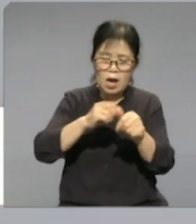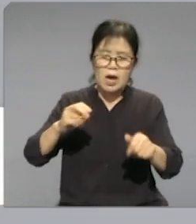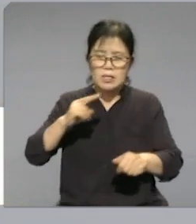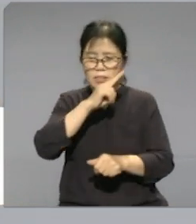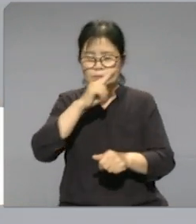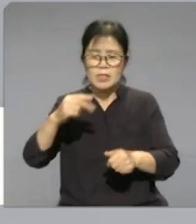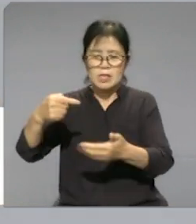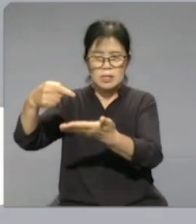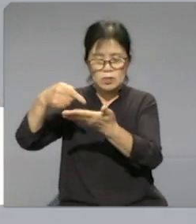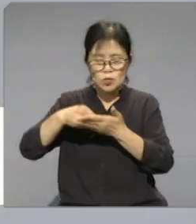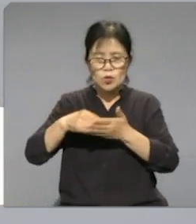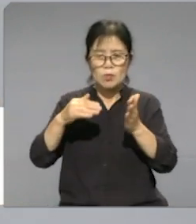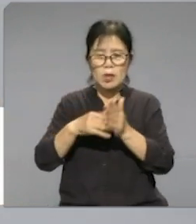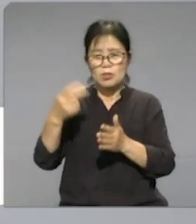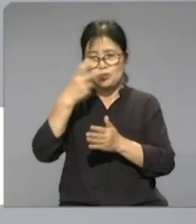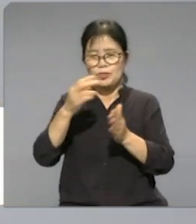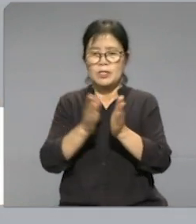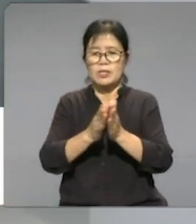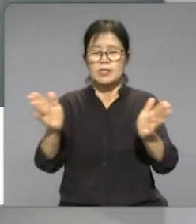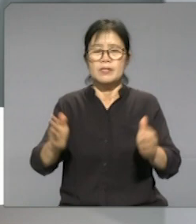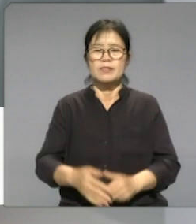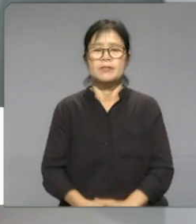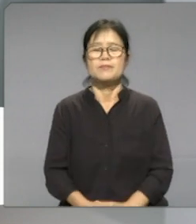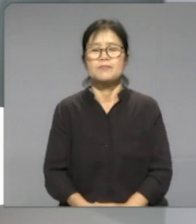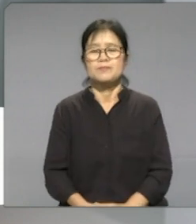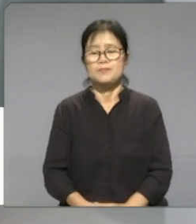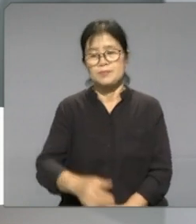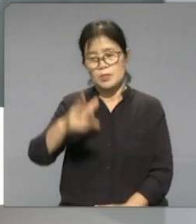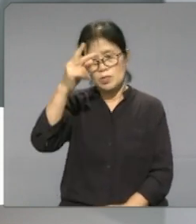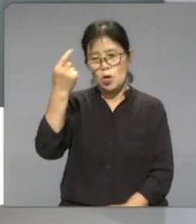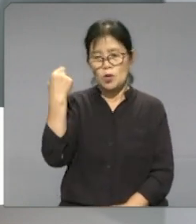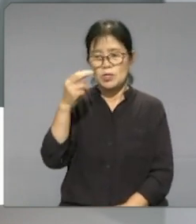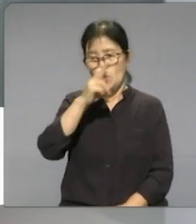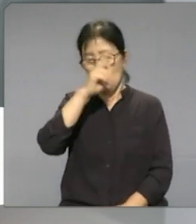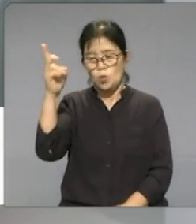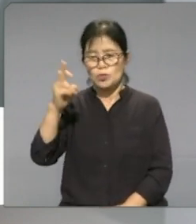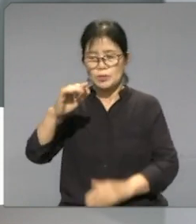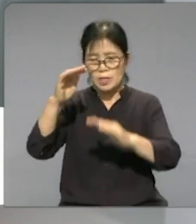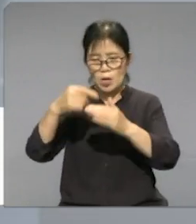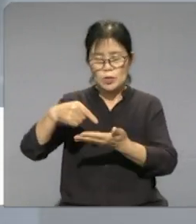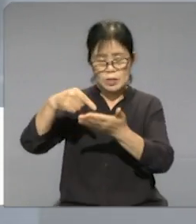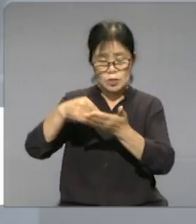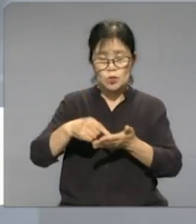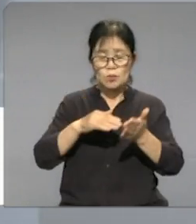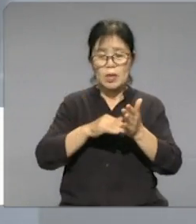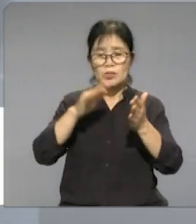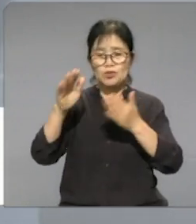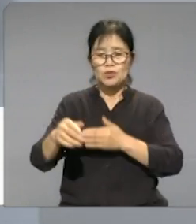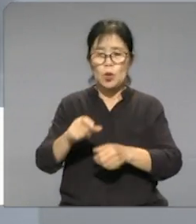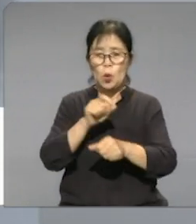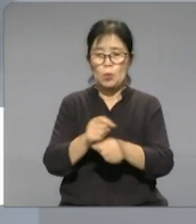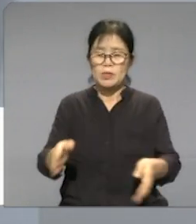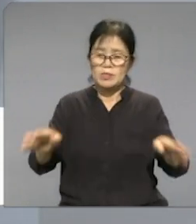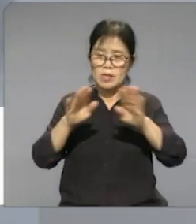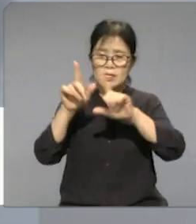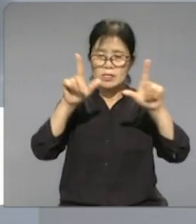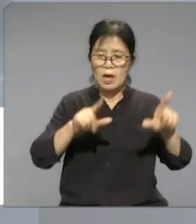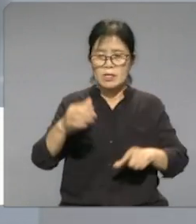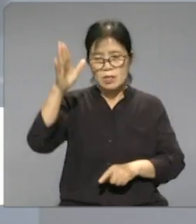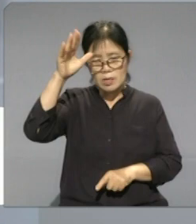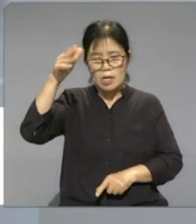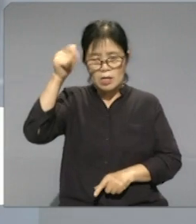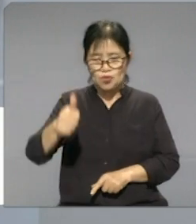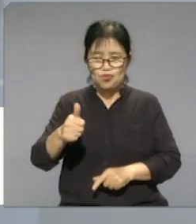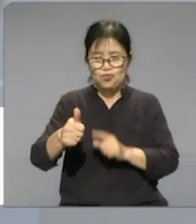의심된다는 신고를 접수하고 수사에 나섰습니다 경찰은 어제 오후 해당 내용의 신고를 접수하고이 오피스텔에서 하는 견주